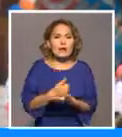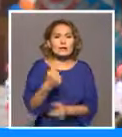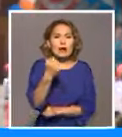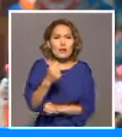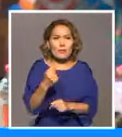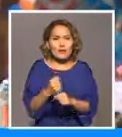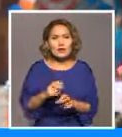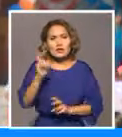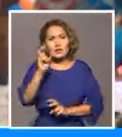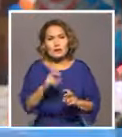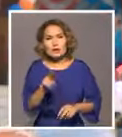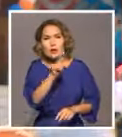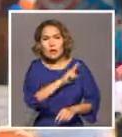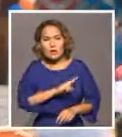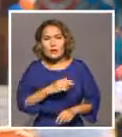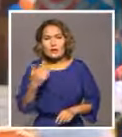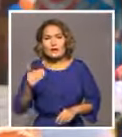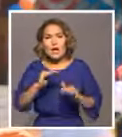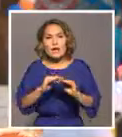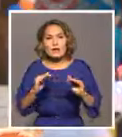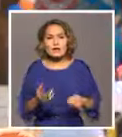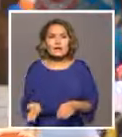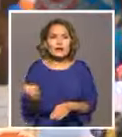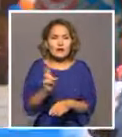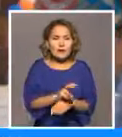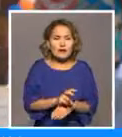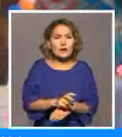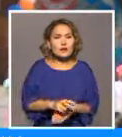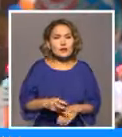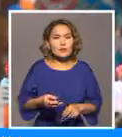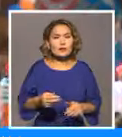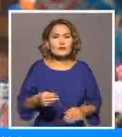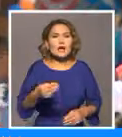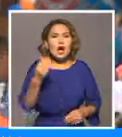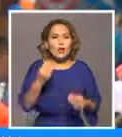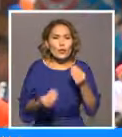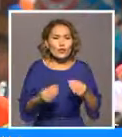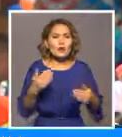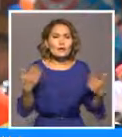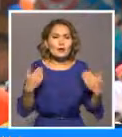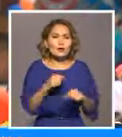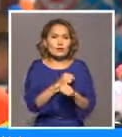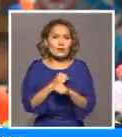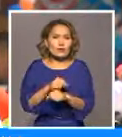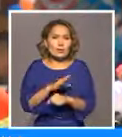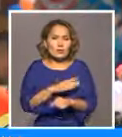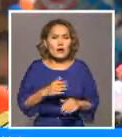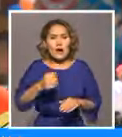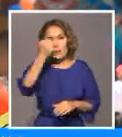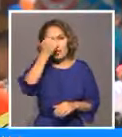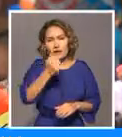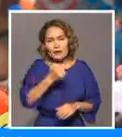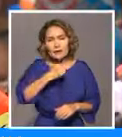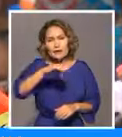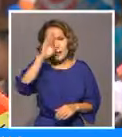мұндай ортаға келгенде жас балалардың өресі кеңейеді. Мен де шахтердің баласымын. Бала кезімде әкемнің арқасында демалыс орындарында